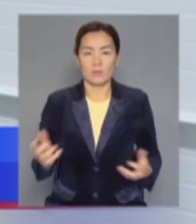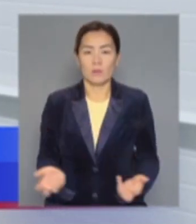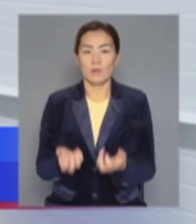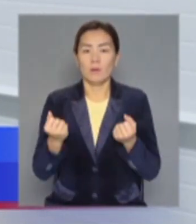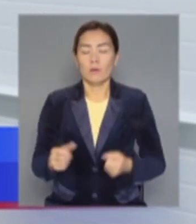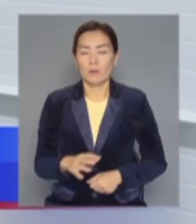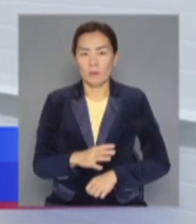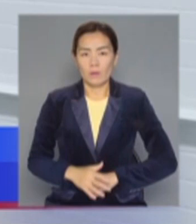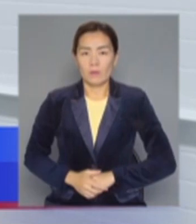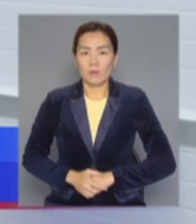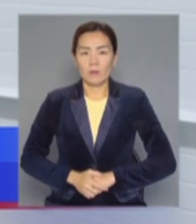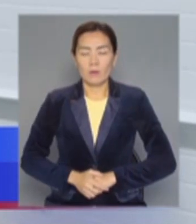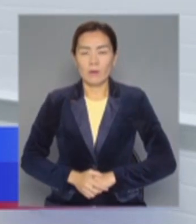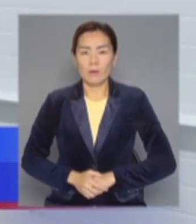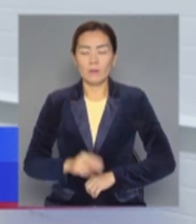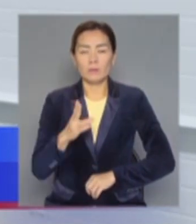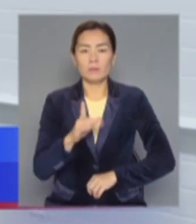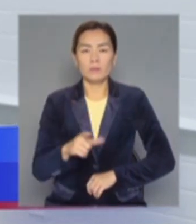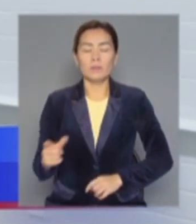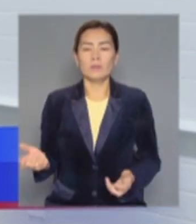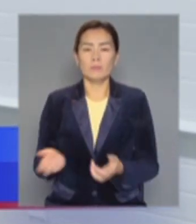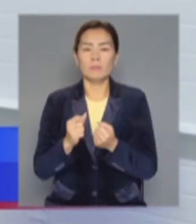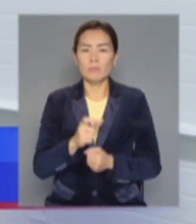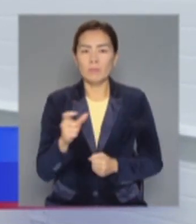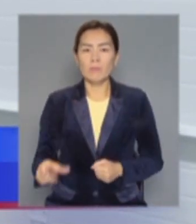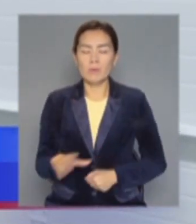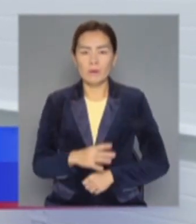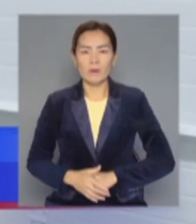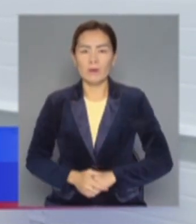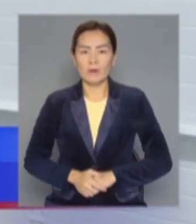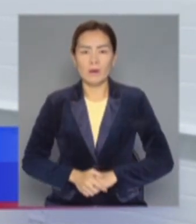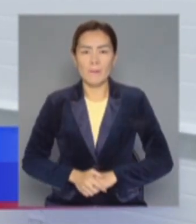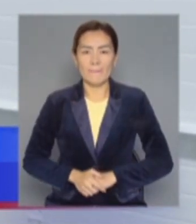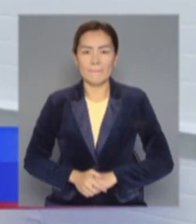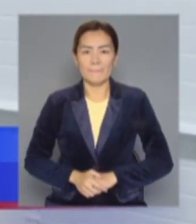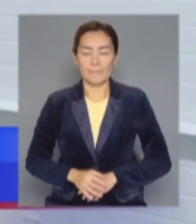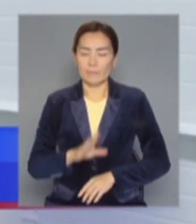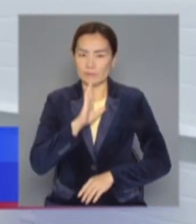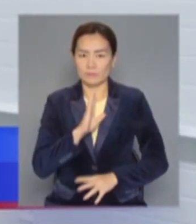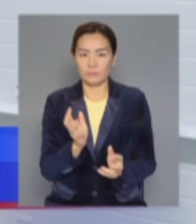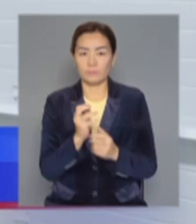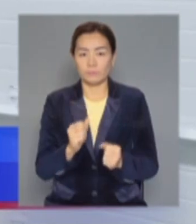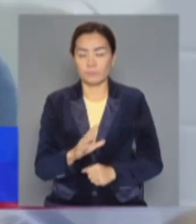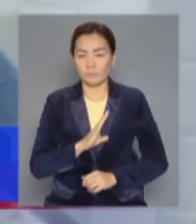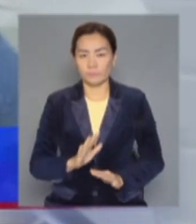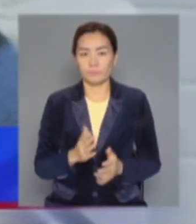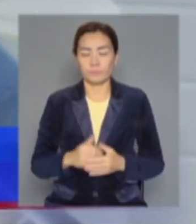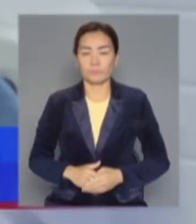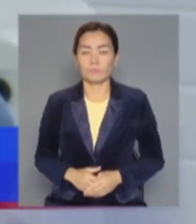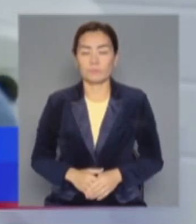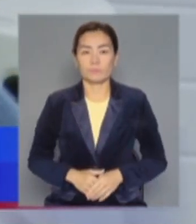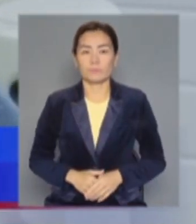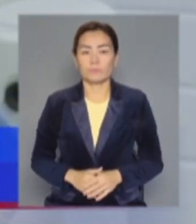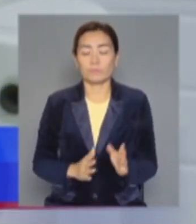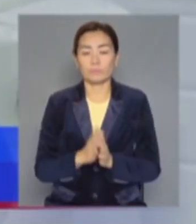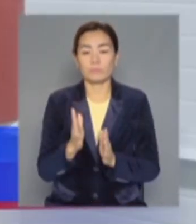жасадық. Бір пәтердің ішіне тұрғын қалып қойған. Сол кезде сол қызды құтқарып алғыс алған кезіміз бар.